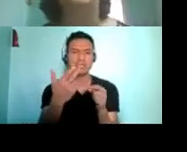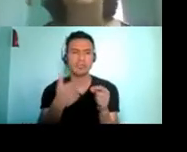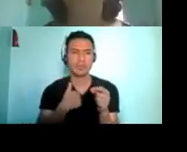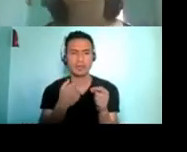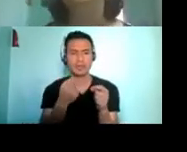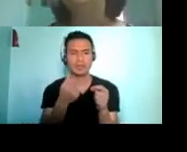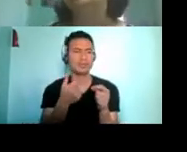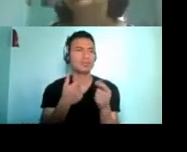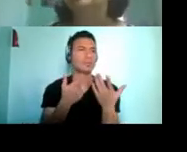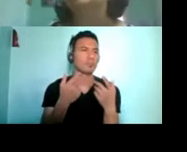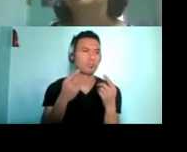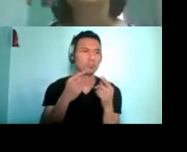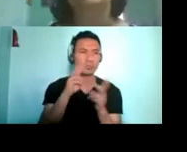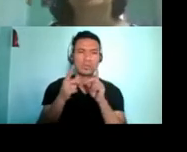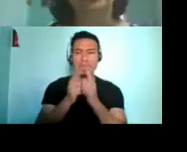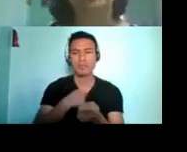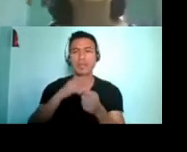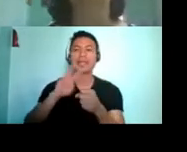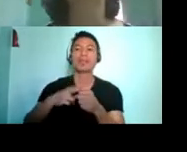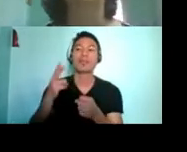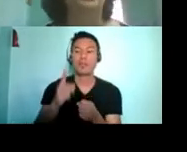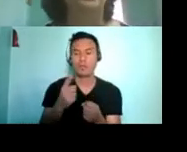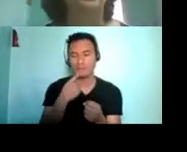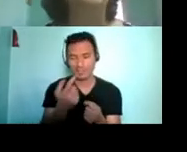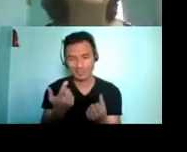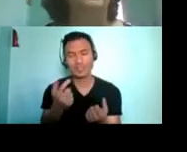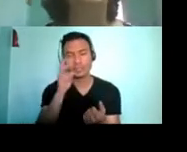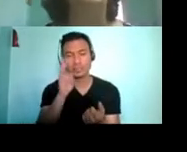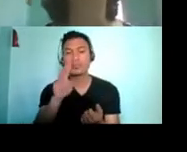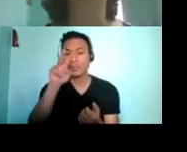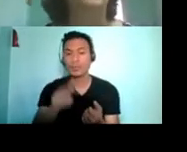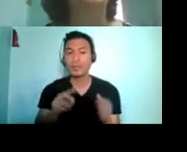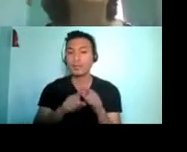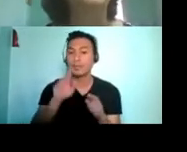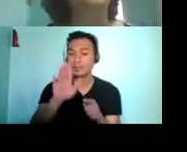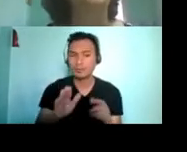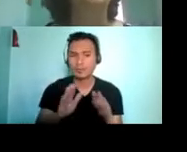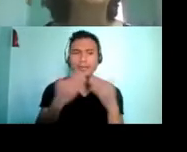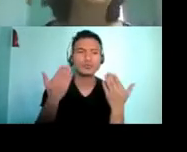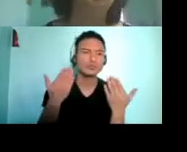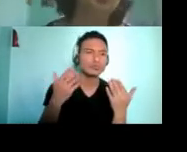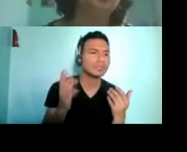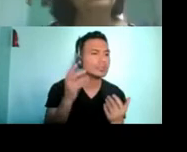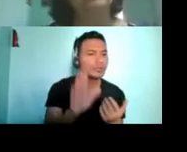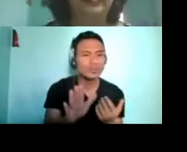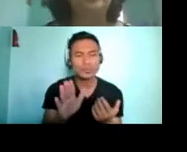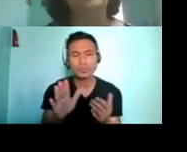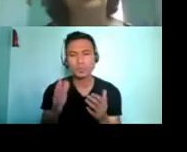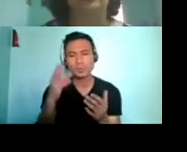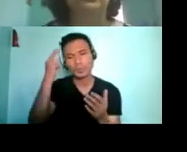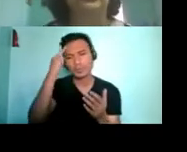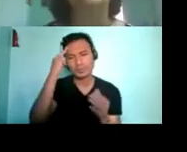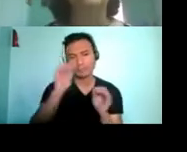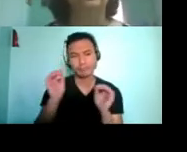एकैछिनमा होइन नि म त कहाँ म त हेटौडाको पो भनेर पनि भनिरहेको अवस्था होइन आफू कहाँ छु के छु त्यो थाहा